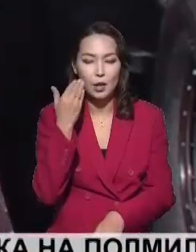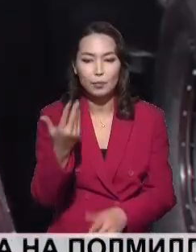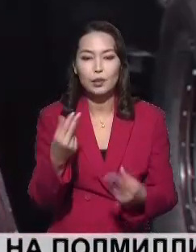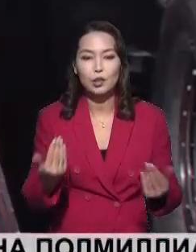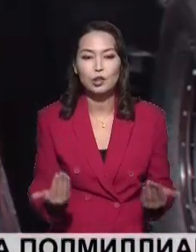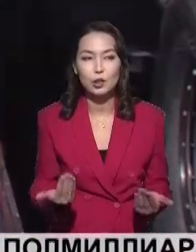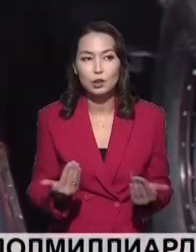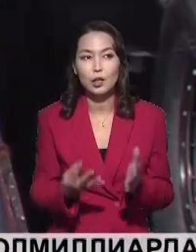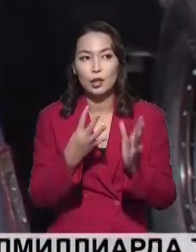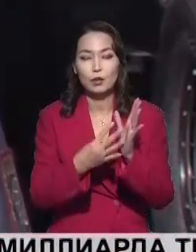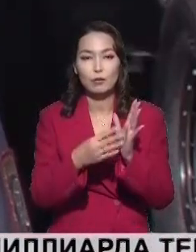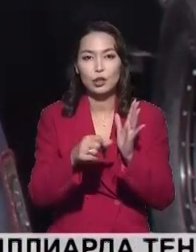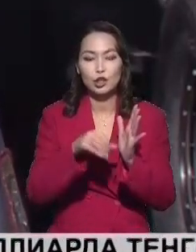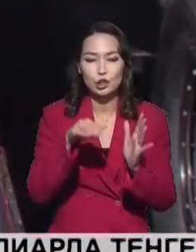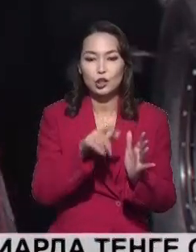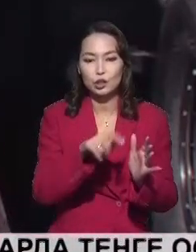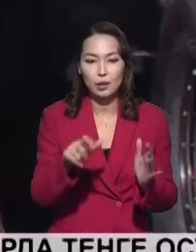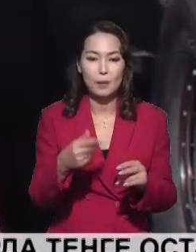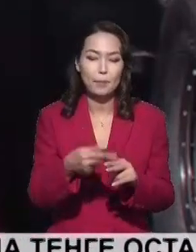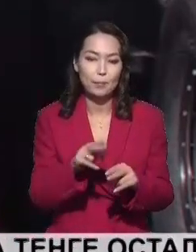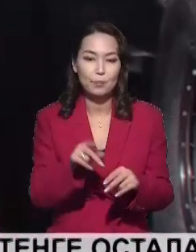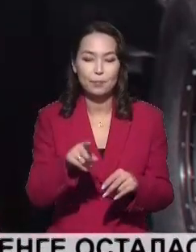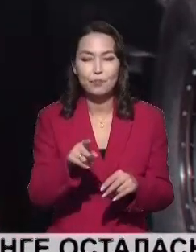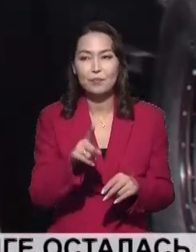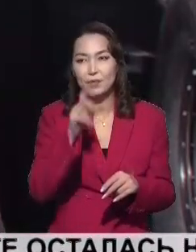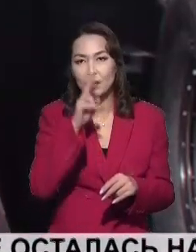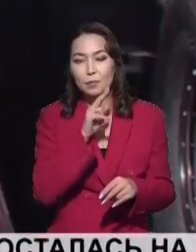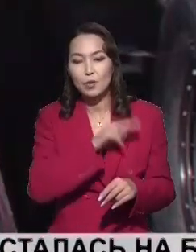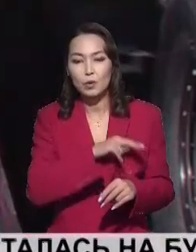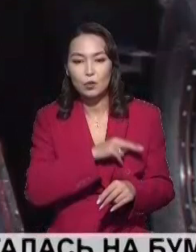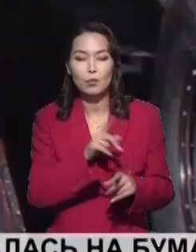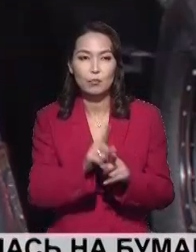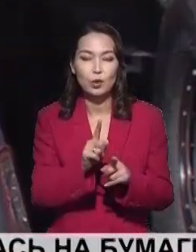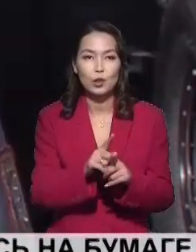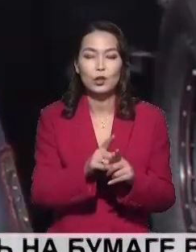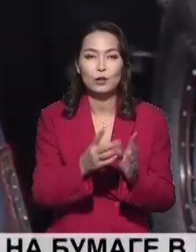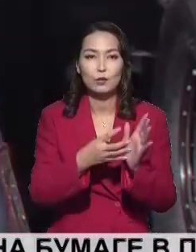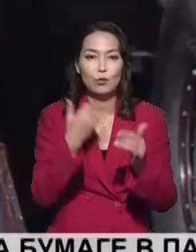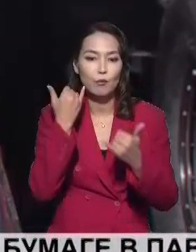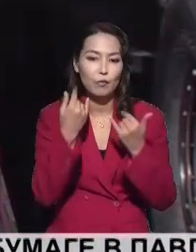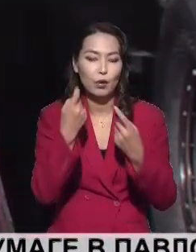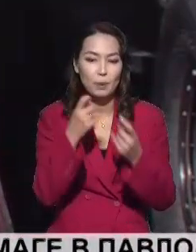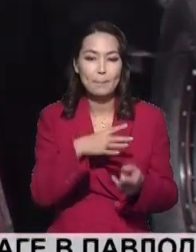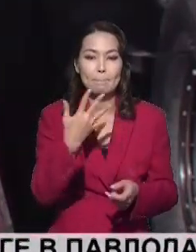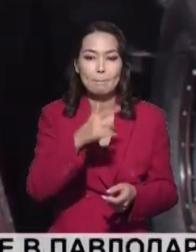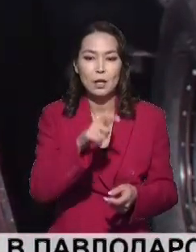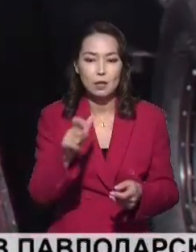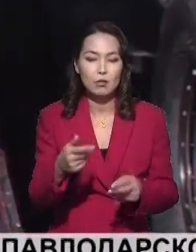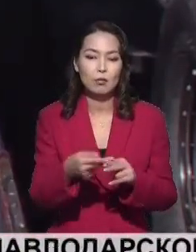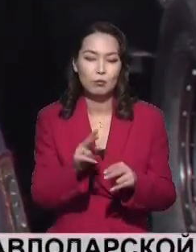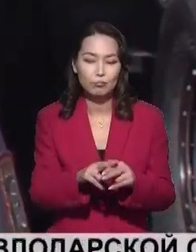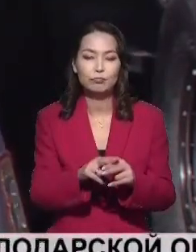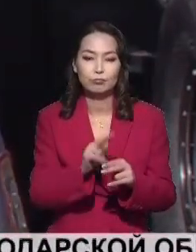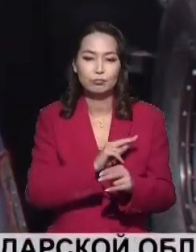около 96 тысяч человек. За 2 месяца работы совершено более 200 выездов. Служит здесь 50 человек личного состава. Кроме